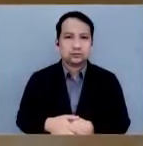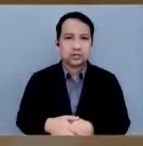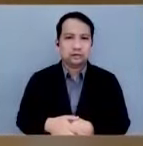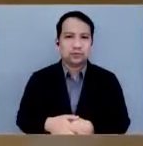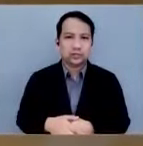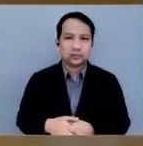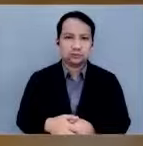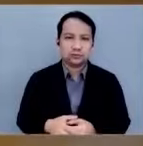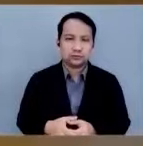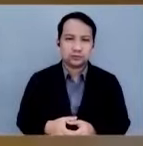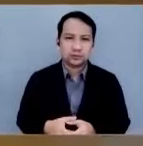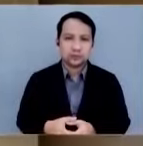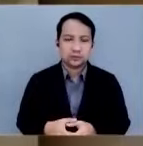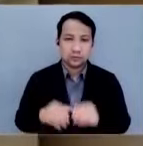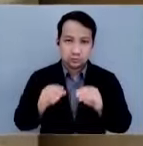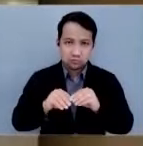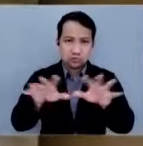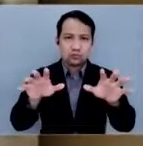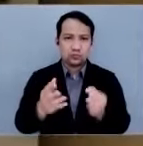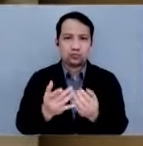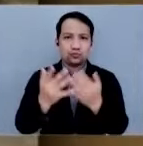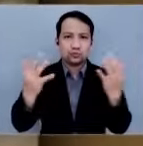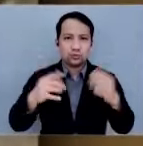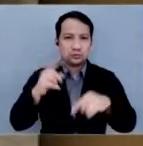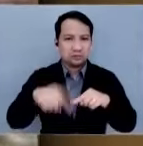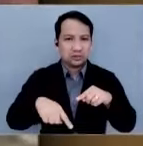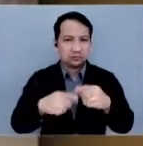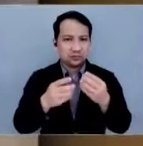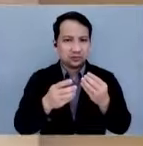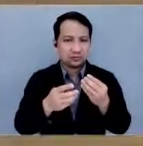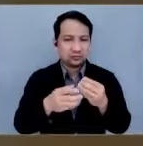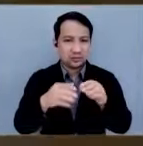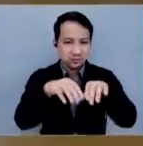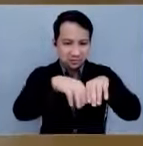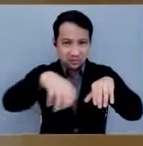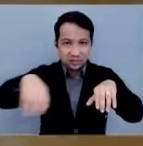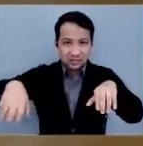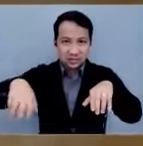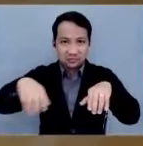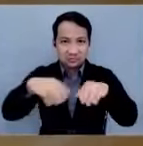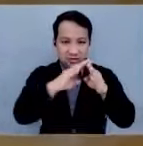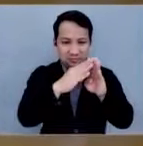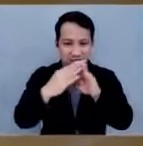Sa tindi ng sunog, halos wala nang natira sa mga magkakadikit na bahay na ito.